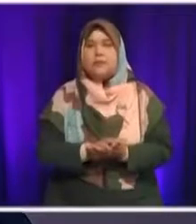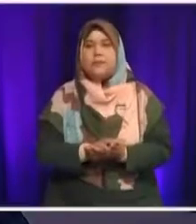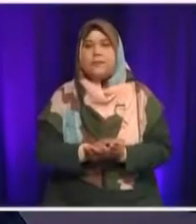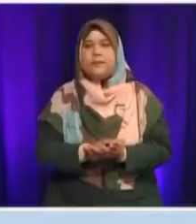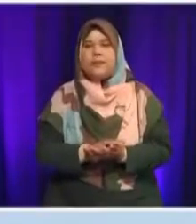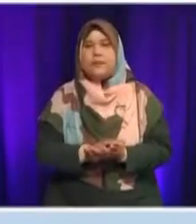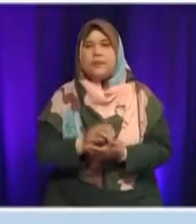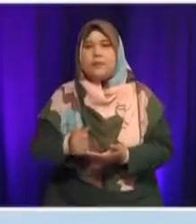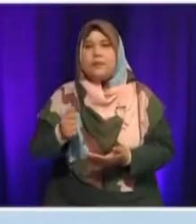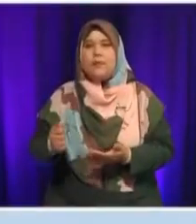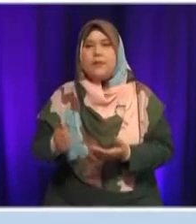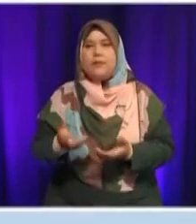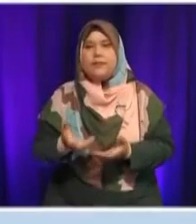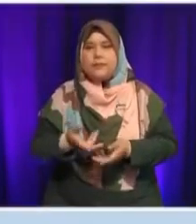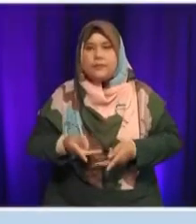adalah